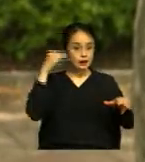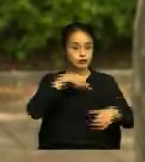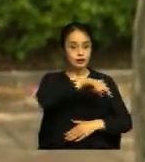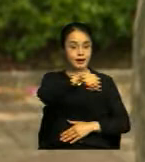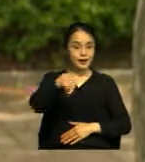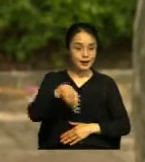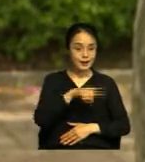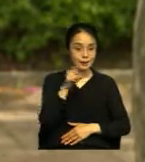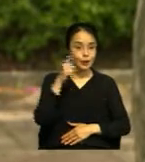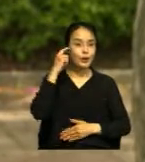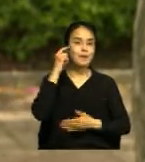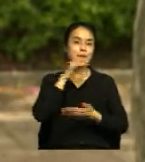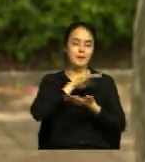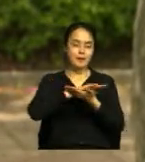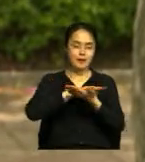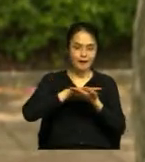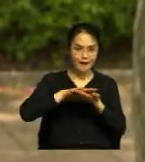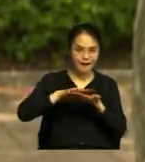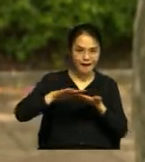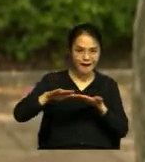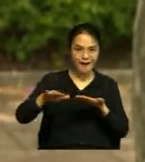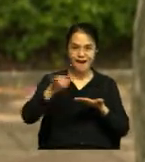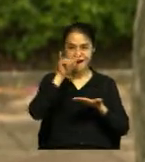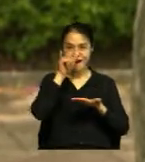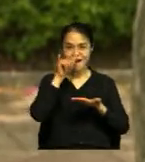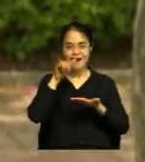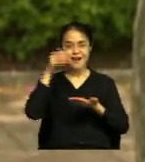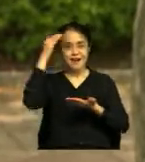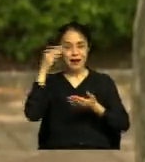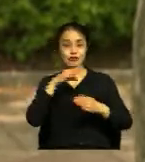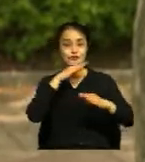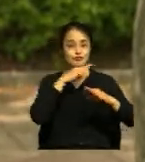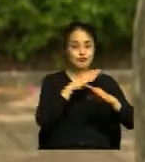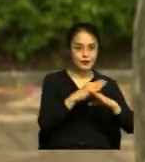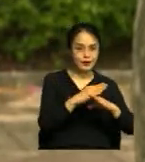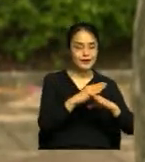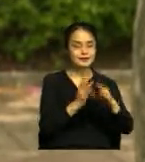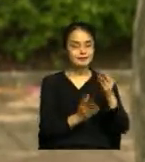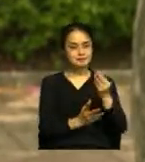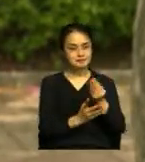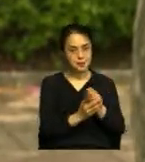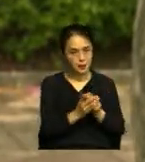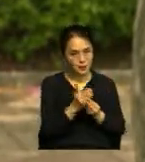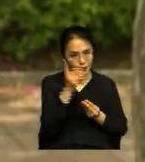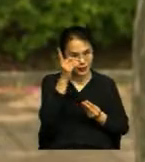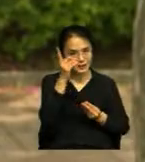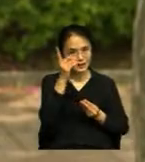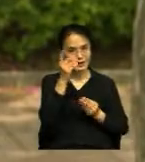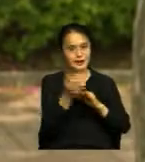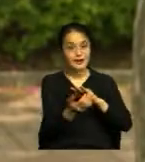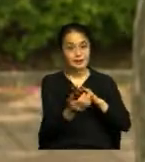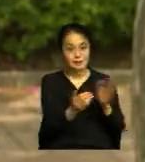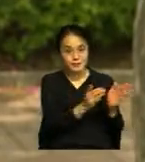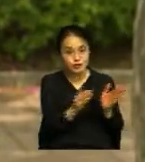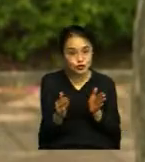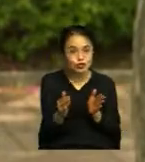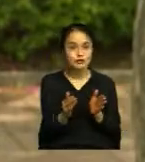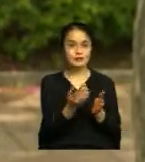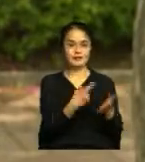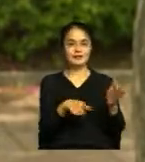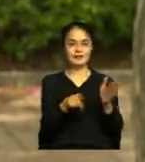있습니다. 파주는 그 중심에 우뚝 설 것입니다. 저는 장단반도와 DMZ를 연결하는 다리를